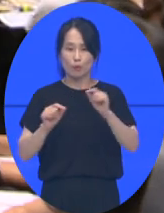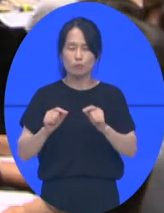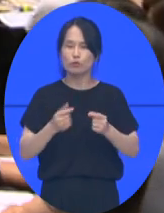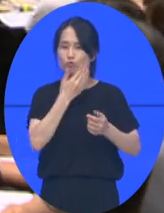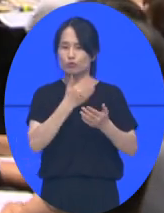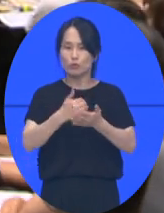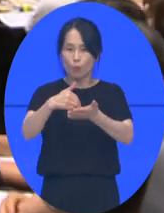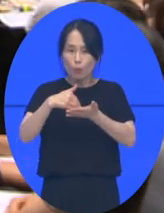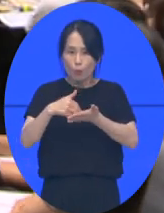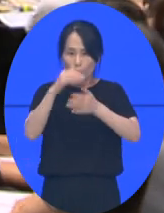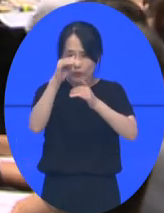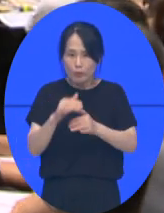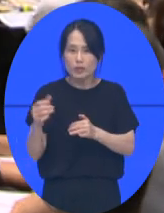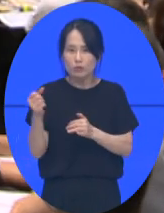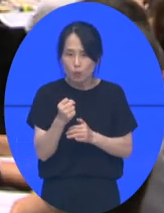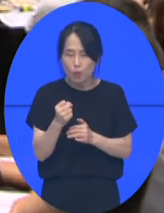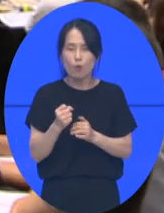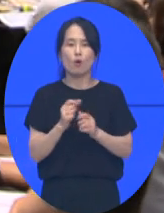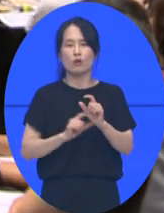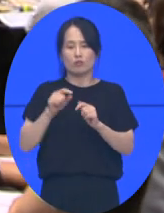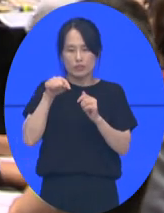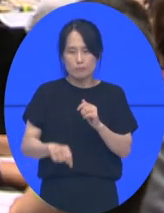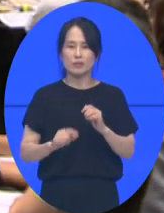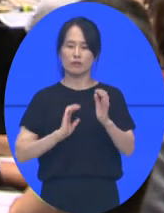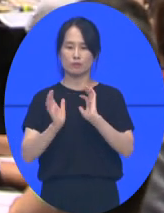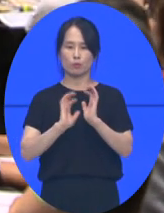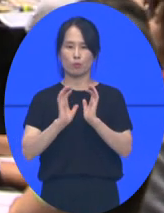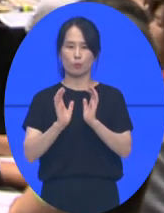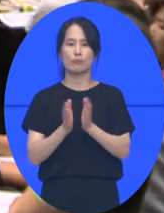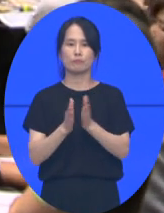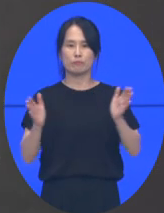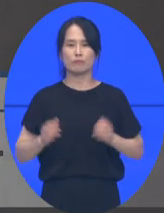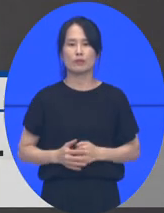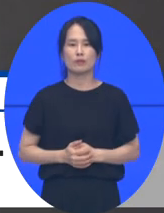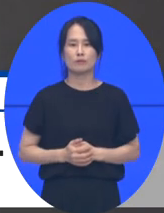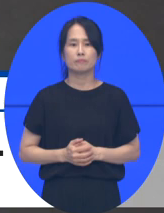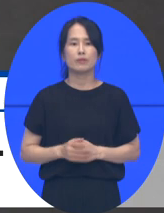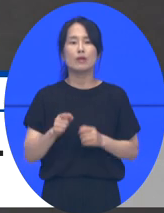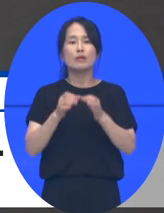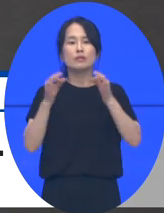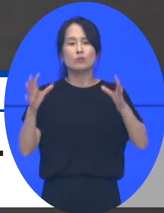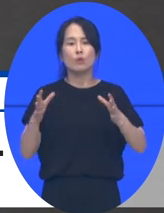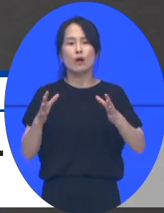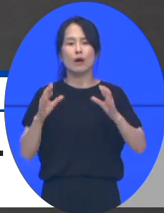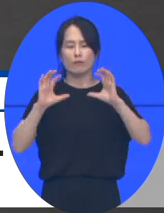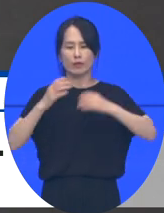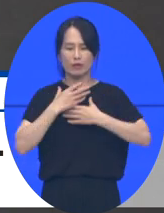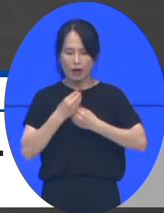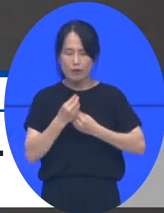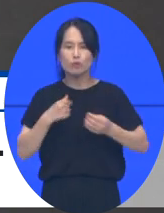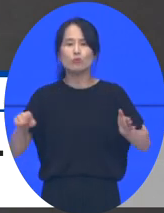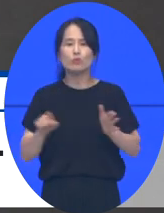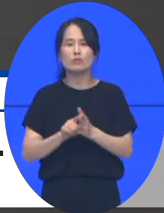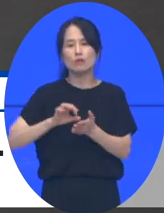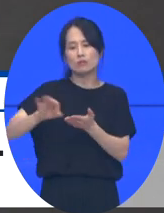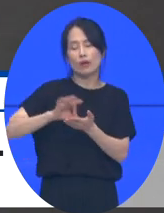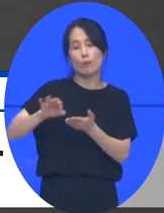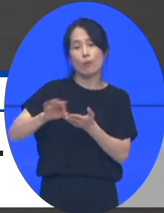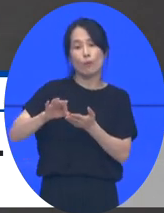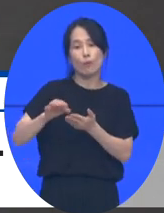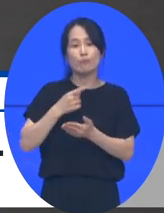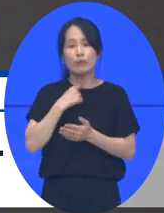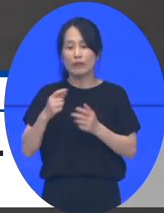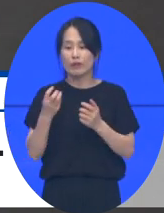주요 쟁점을 바탕으로 심화된 의제를 다뤘습니다. 그동안 안보를 위해서 쓰던 경기